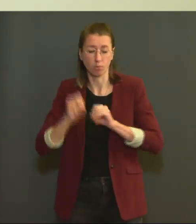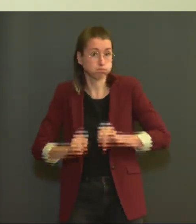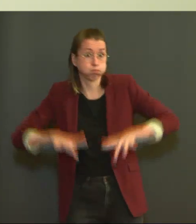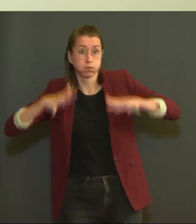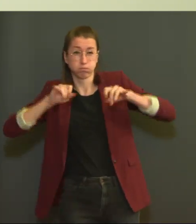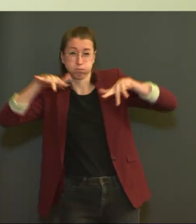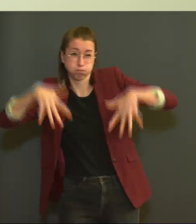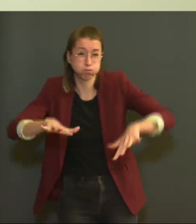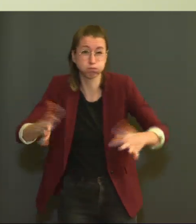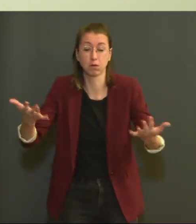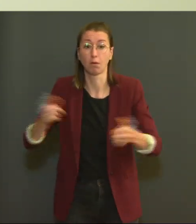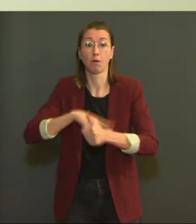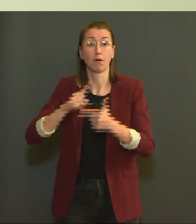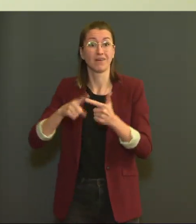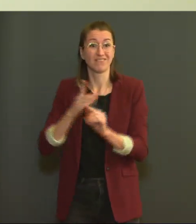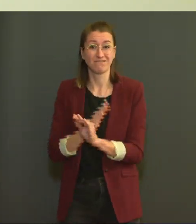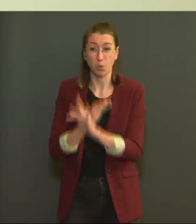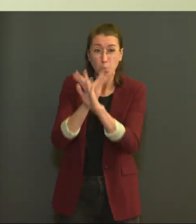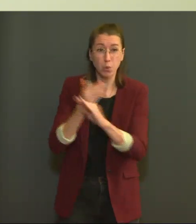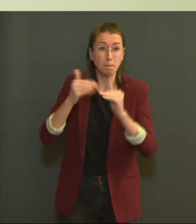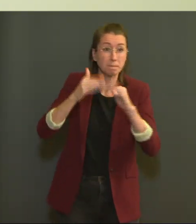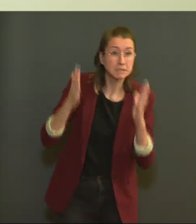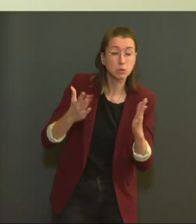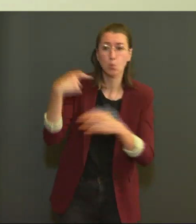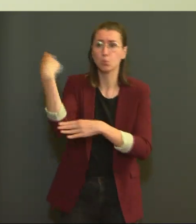dans une usine, ou encore à des coupures de courant.